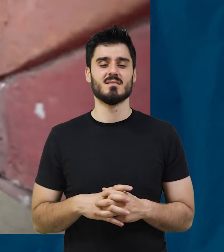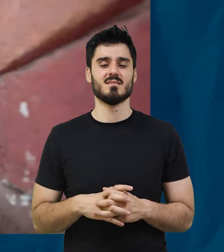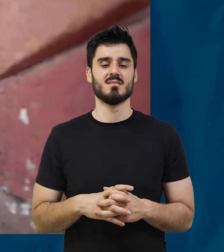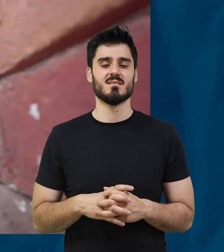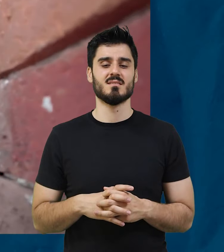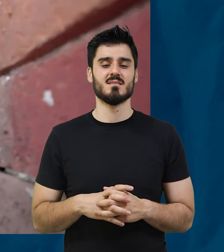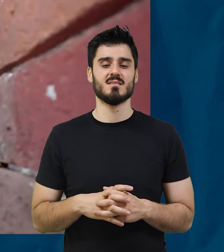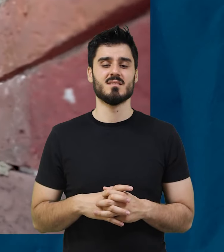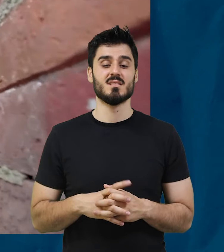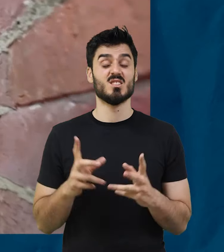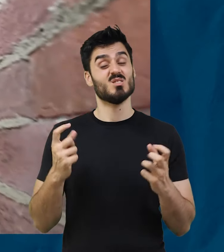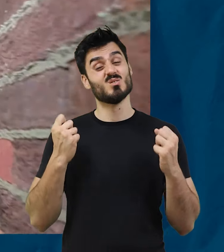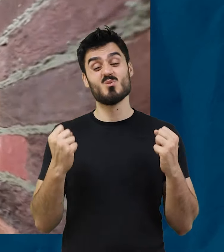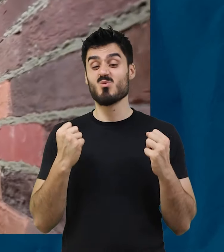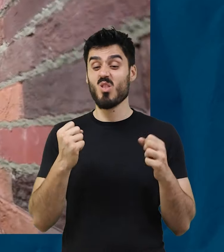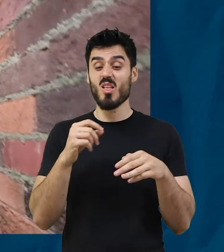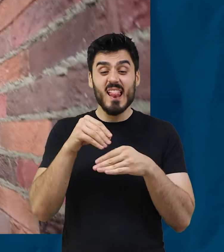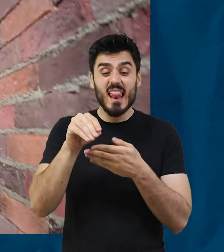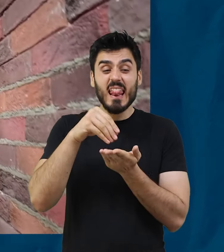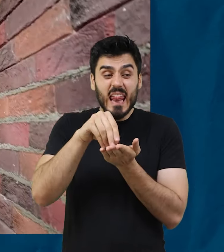Помагам, но ще ви изкара на миг.